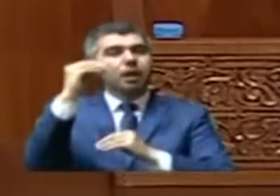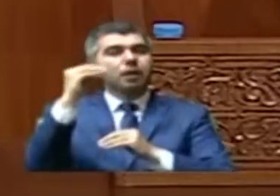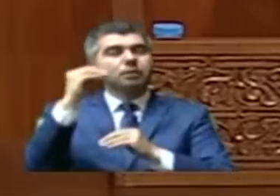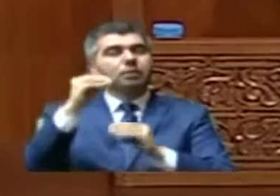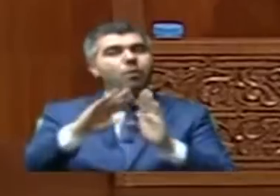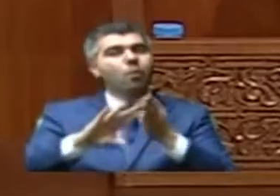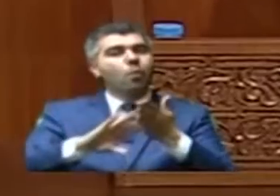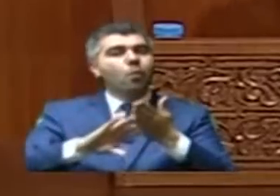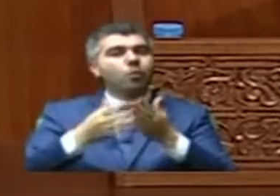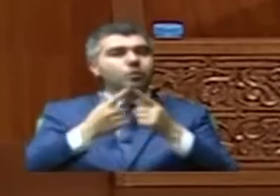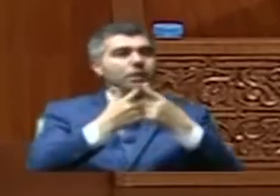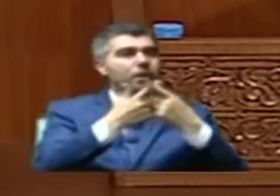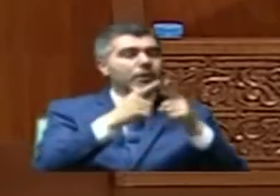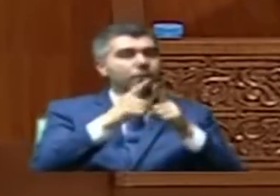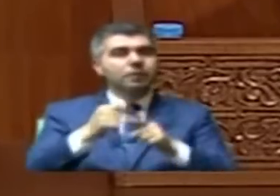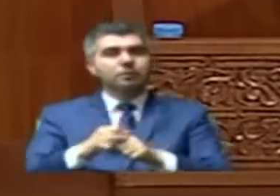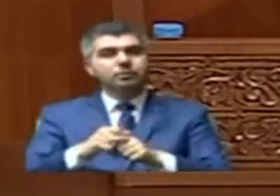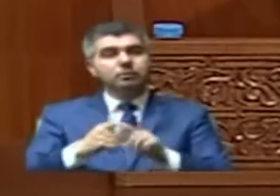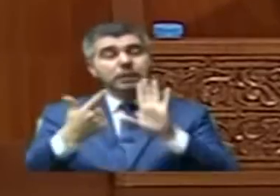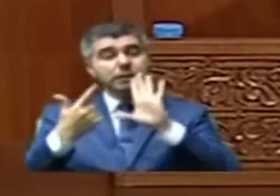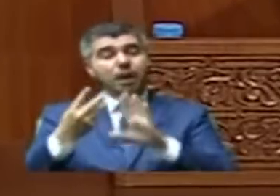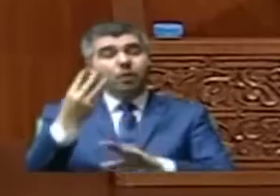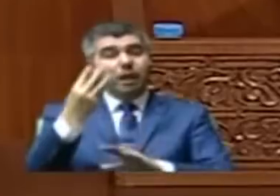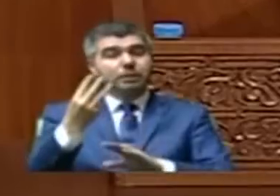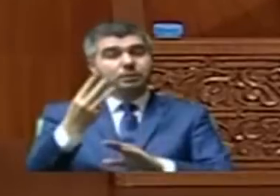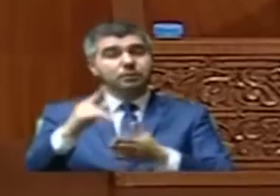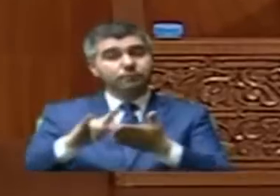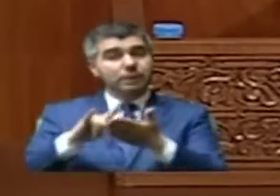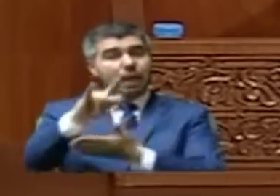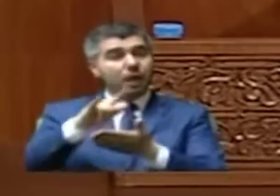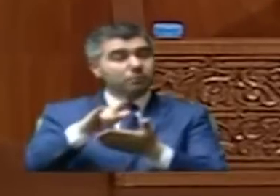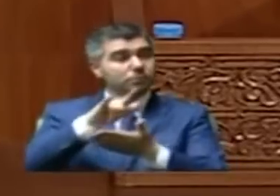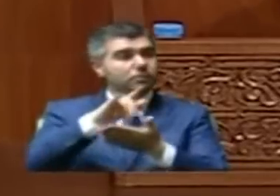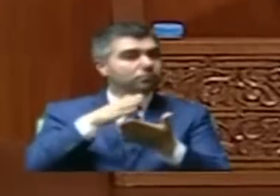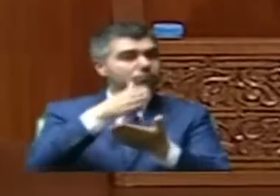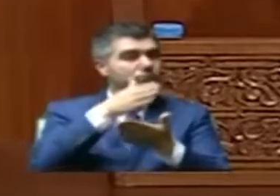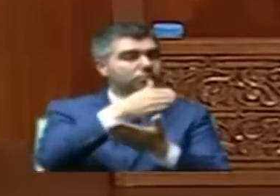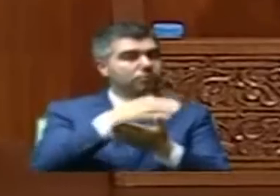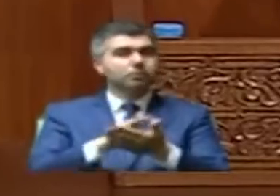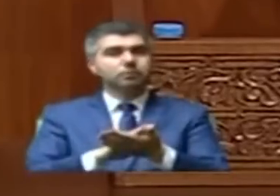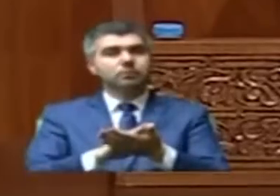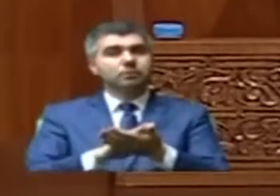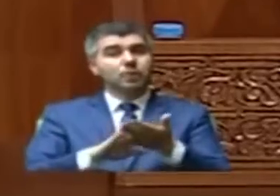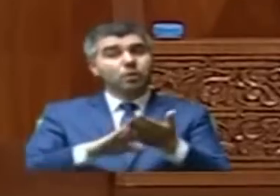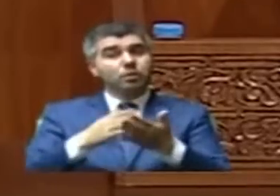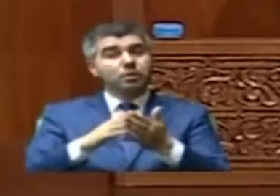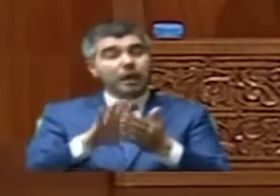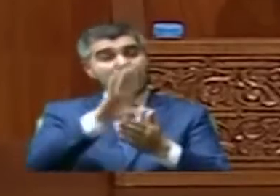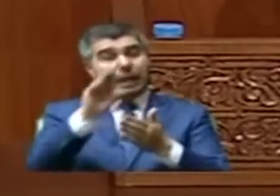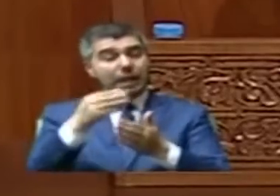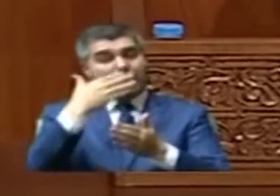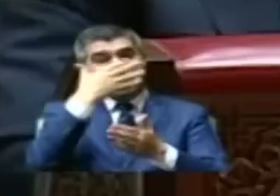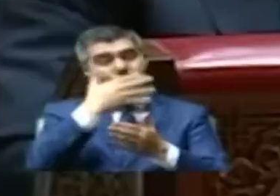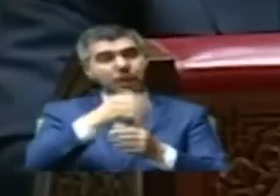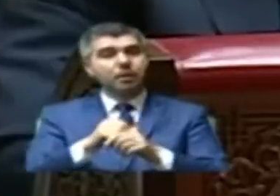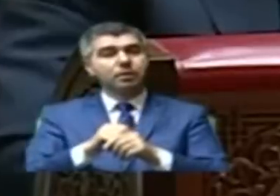جميع القارات الأخرى، عندنا 37 خط جوي في إفريقيا، هناك اهتمام خاص بإفريقيا، بل